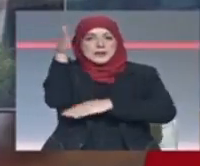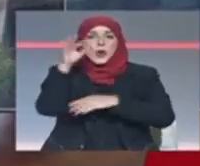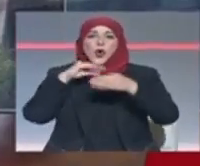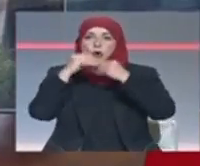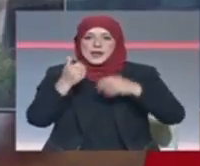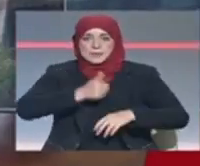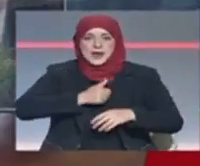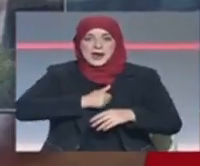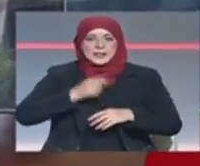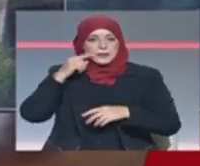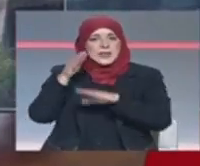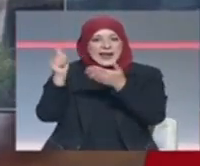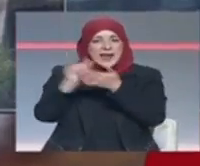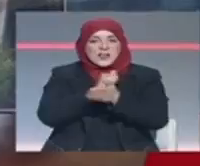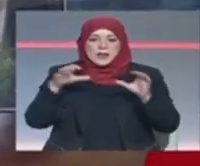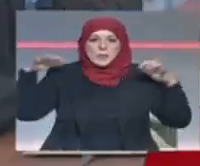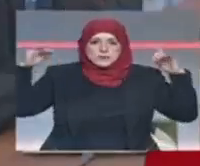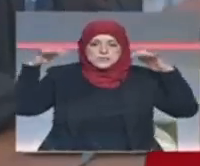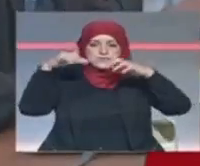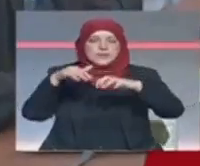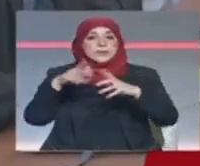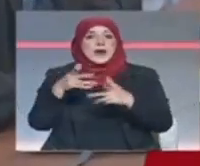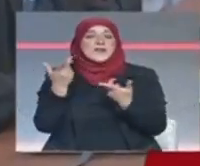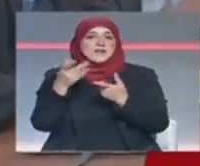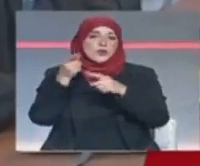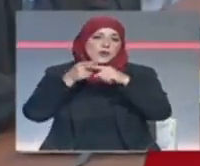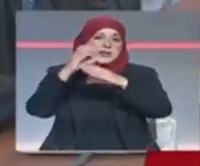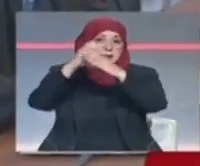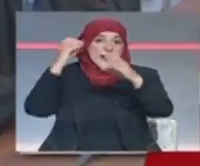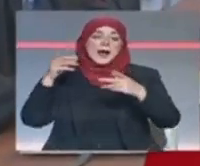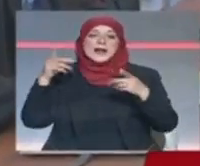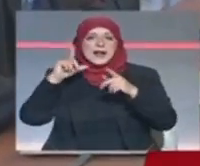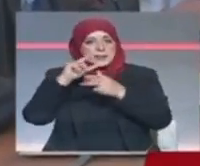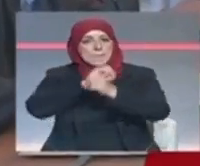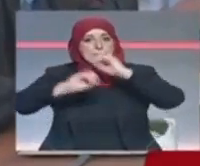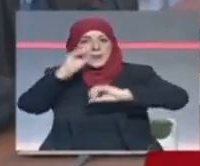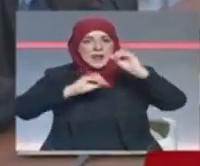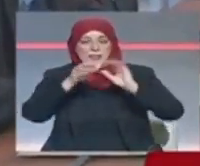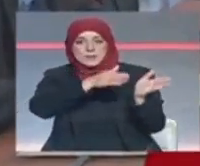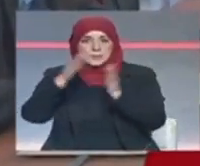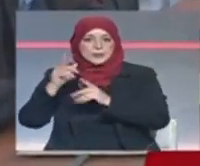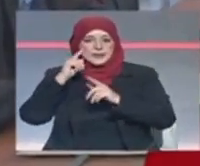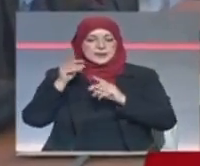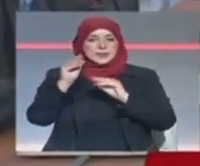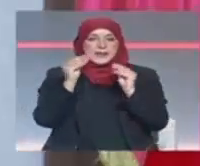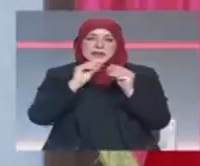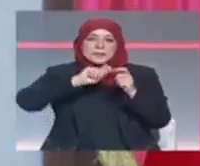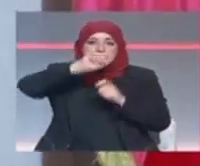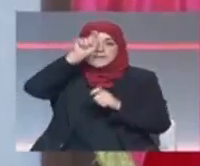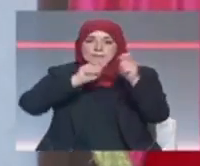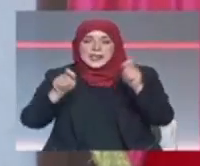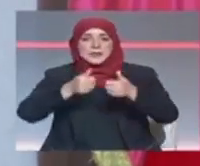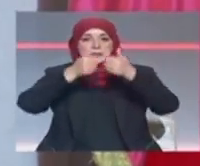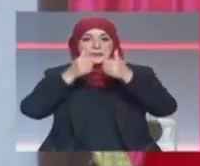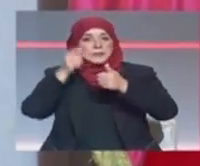بمقررات العمل و بوسائل النقل وستعتمد هذه الاستراتيجيه على اليات تقييم وتشخيص دقيق يمكن من